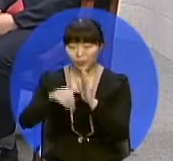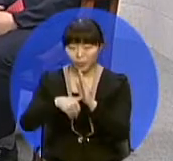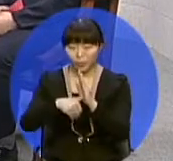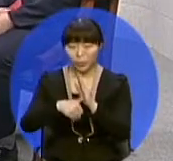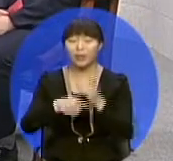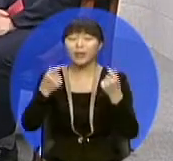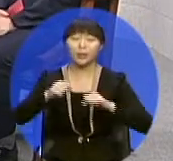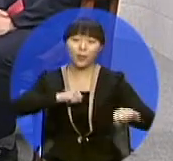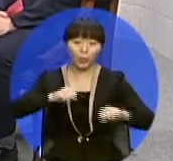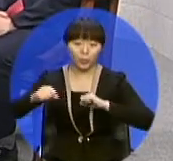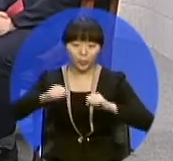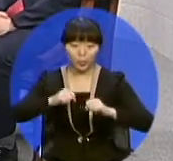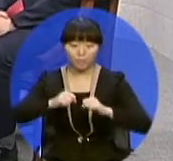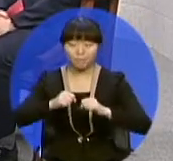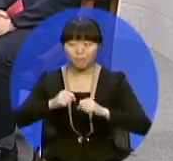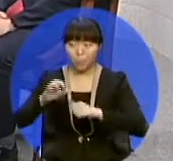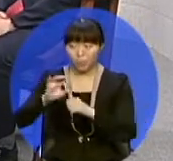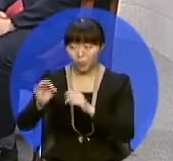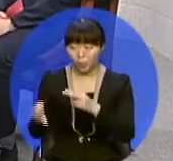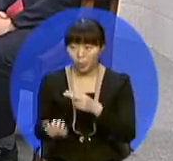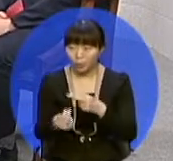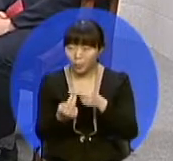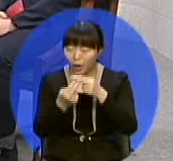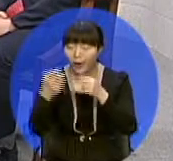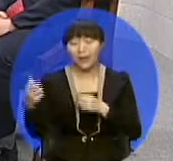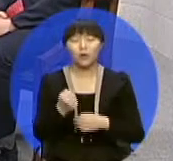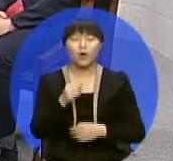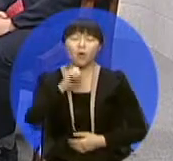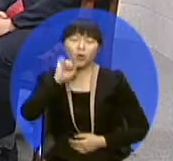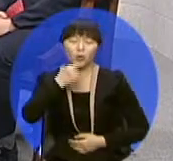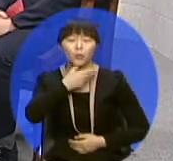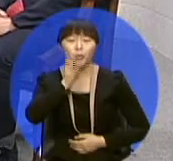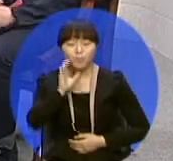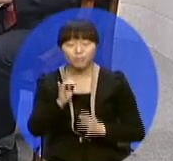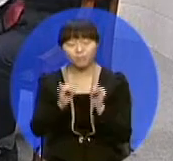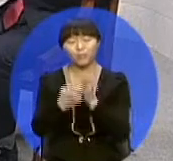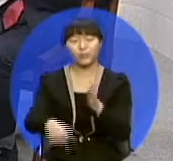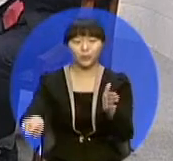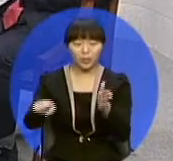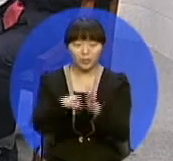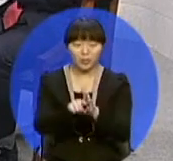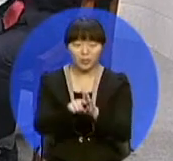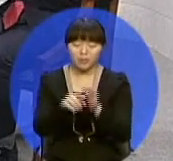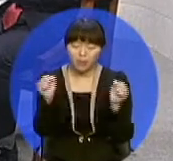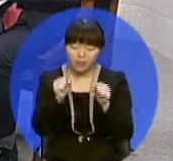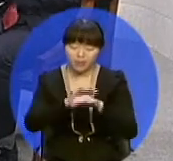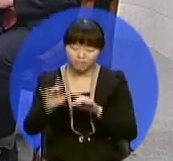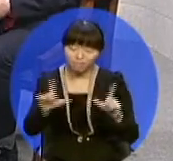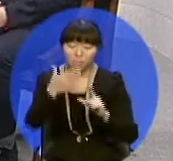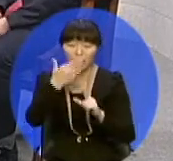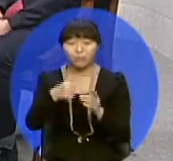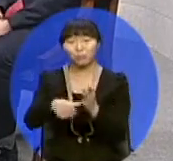광명 희망나기 운동에 들어온 성금을 이용해서 네. 어려운 노인 어르신들을 위해서 겨울을 날 수 있는 여러 가지